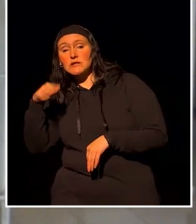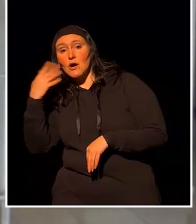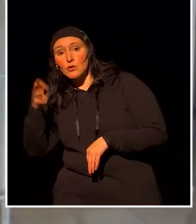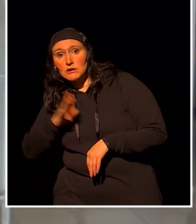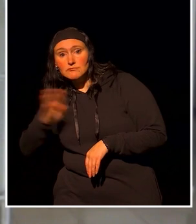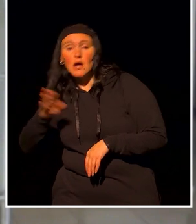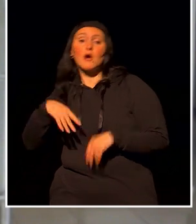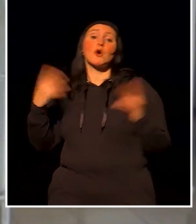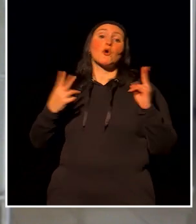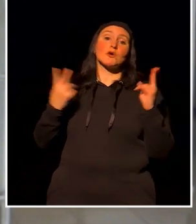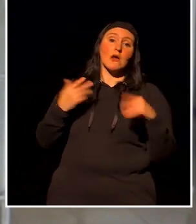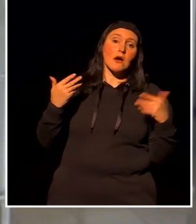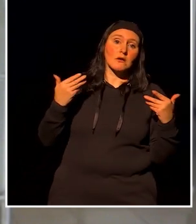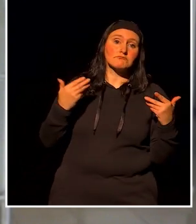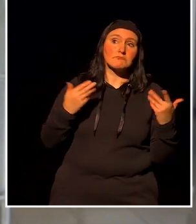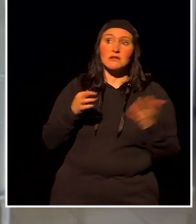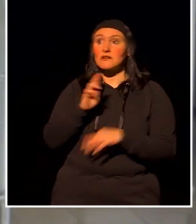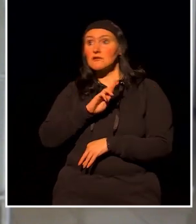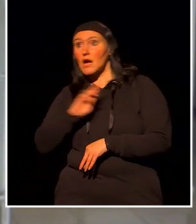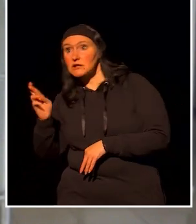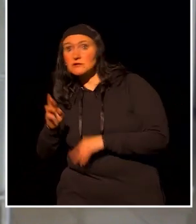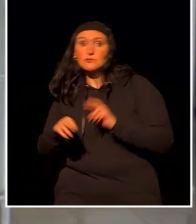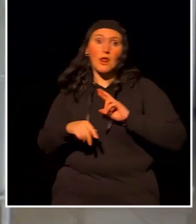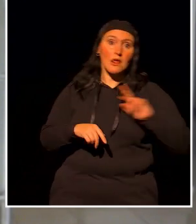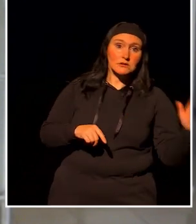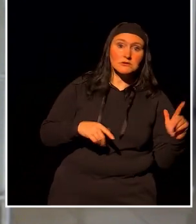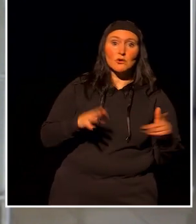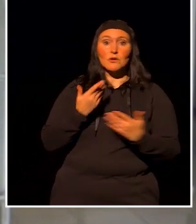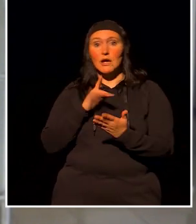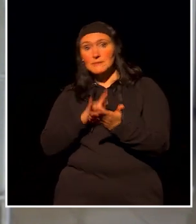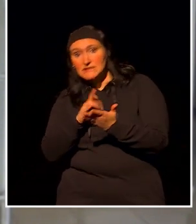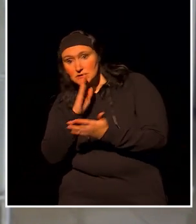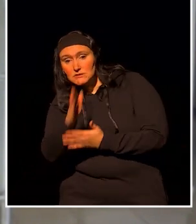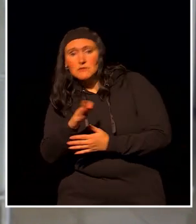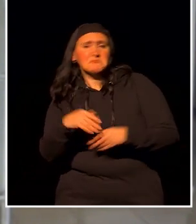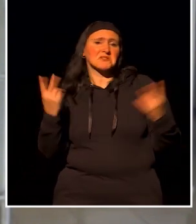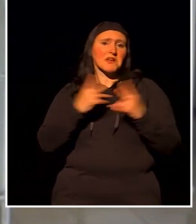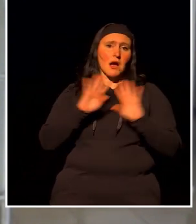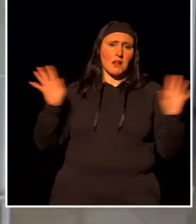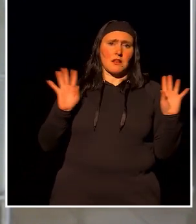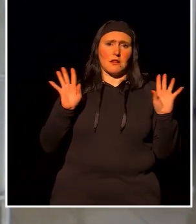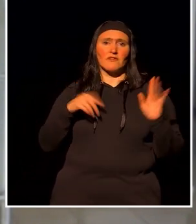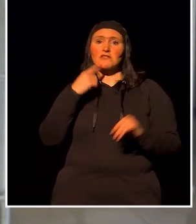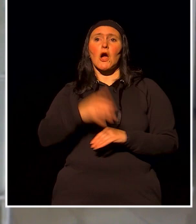schlecht findet, das ist so. Alles andere ist illusorisch.